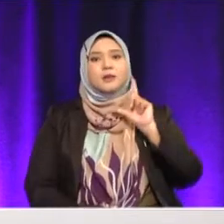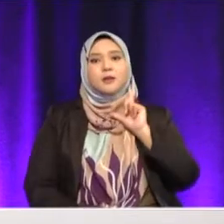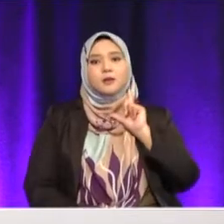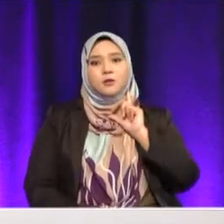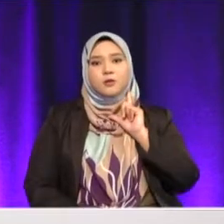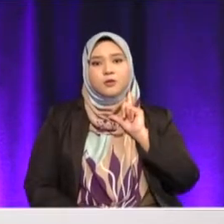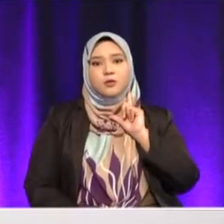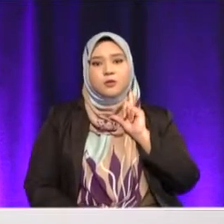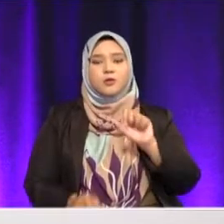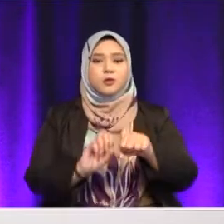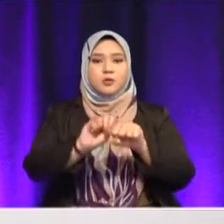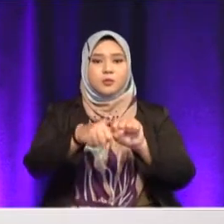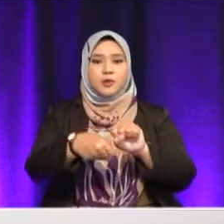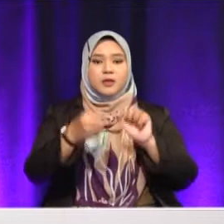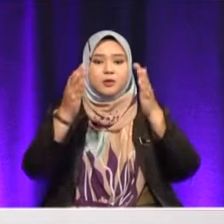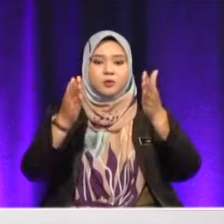posisi